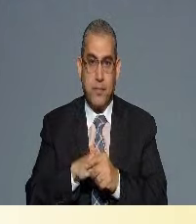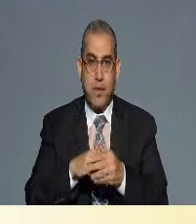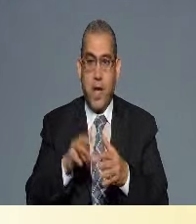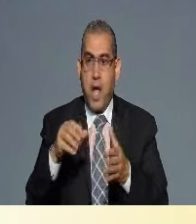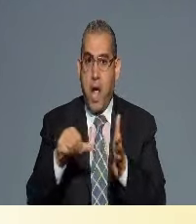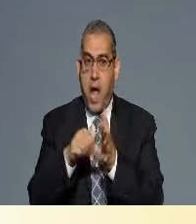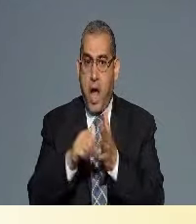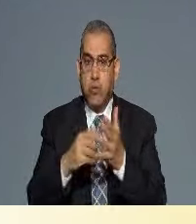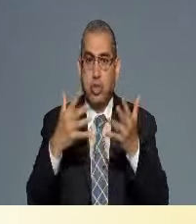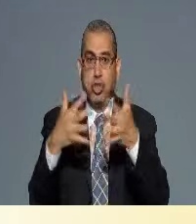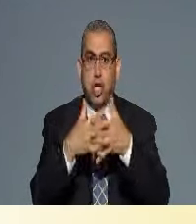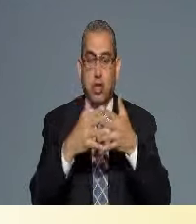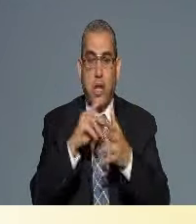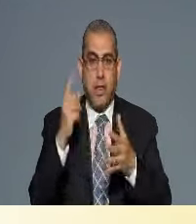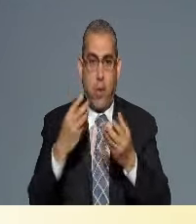الخاص والشراكات الدولية،